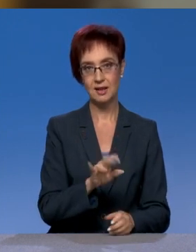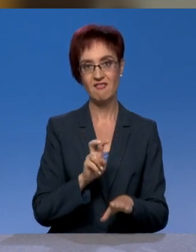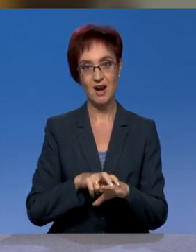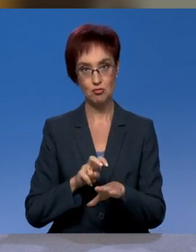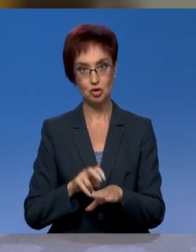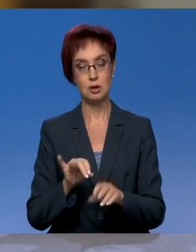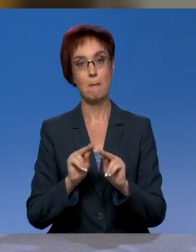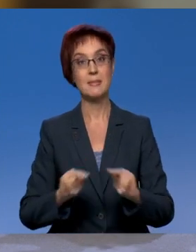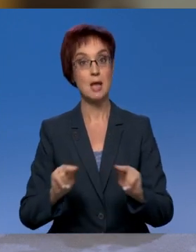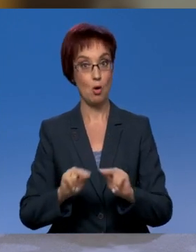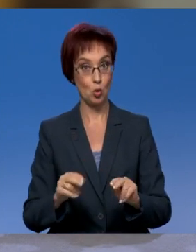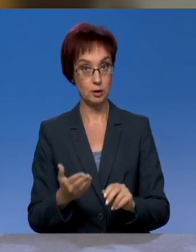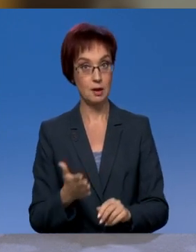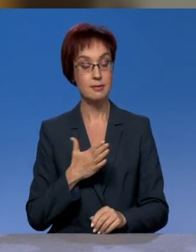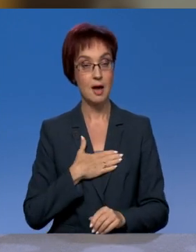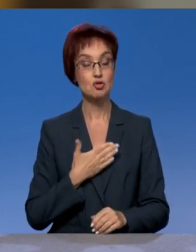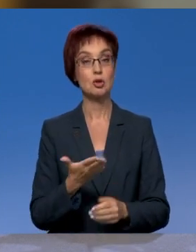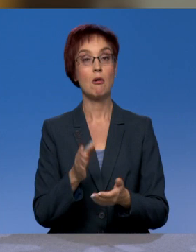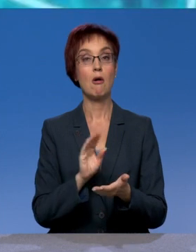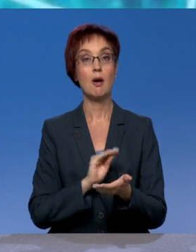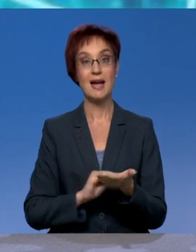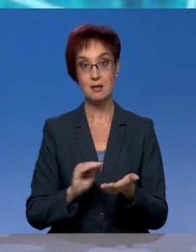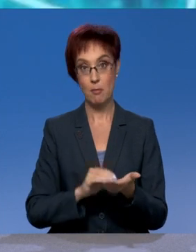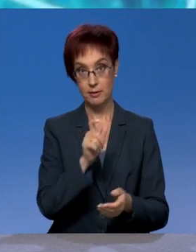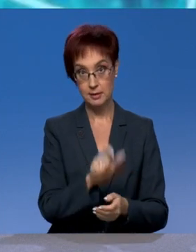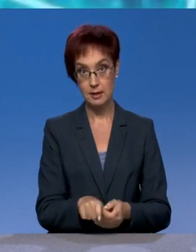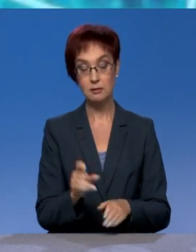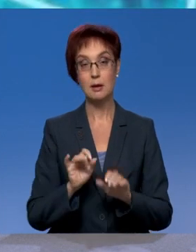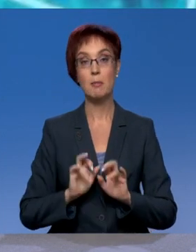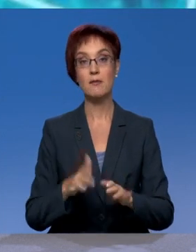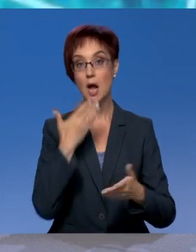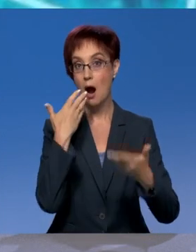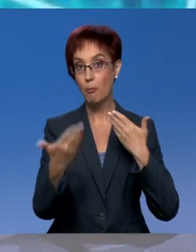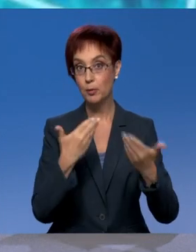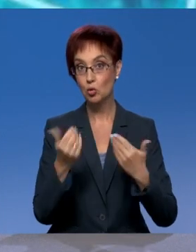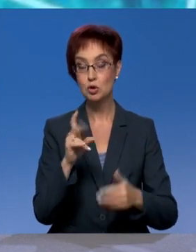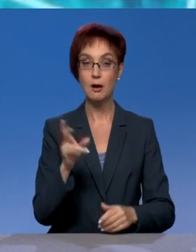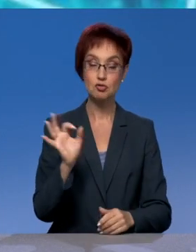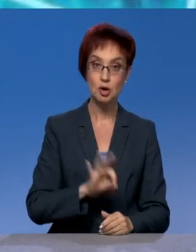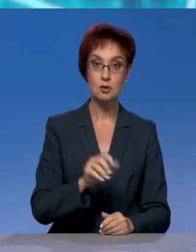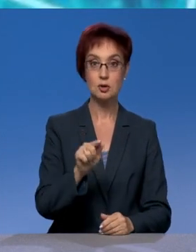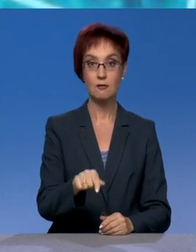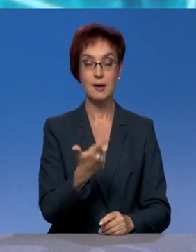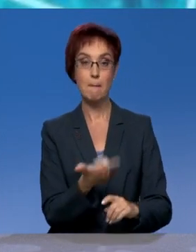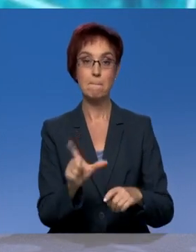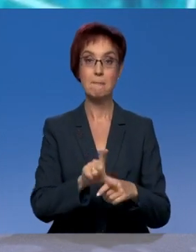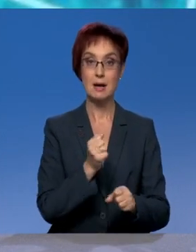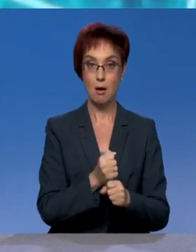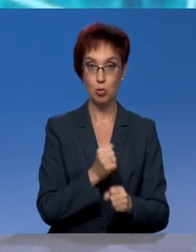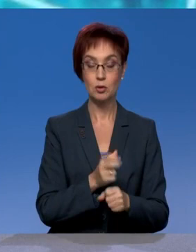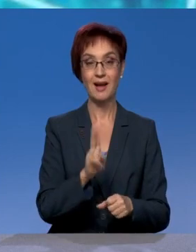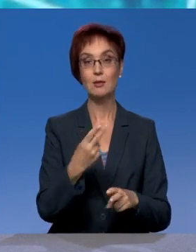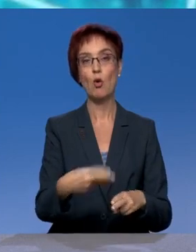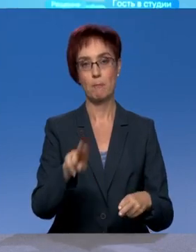Ну и наши корреспонденты провели небольшой опрос, как часто вы перерабатываете и кто вам это компенсирует. Давайте посмотрим, что отвечали наши